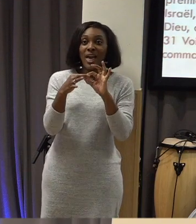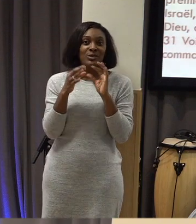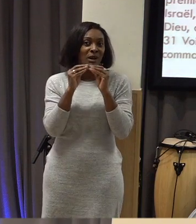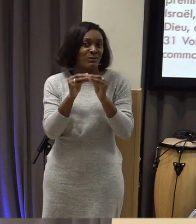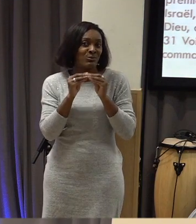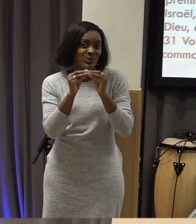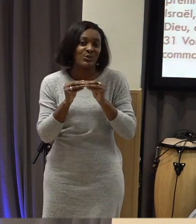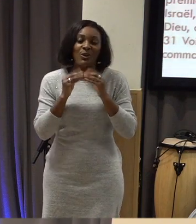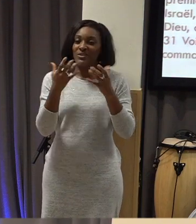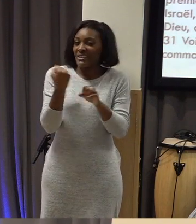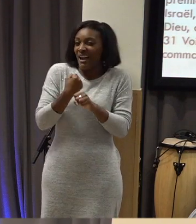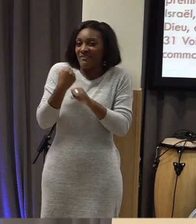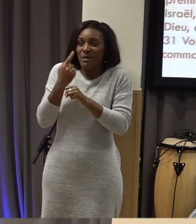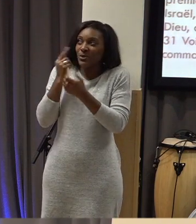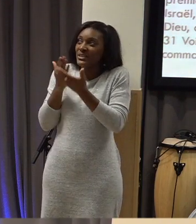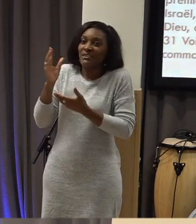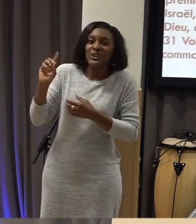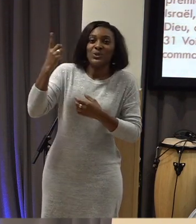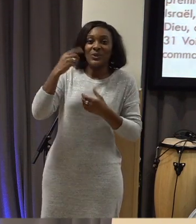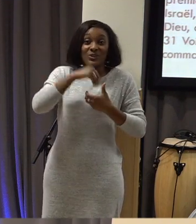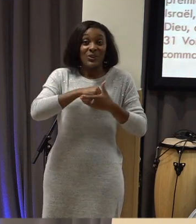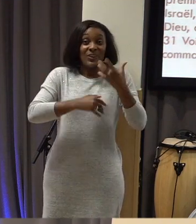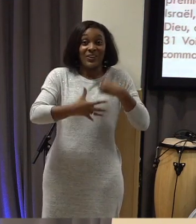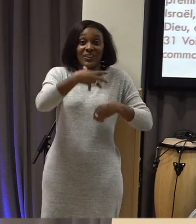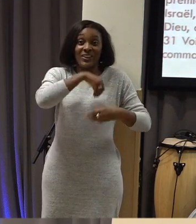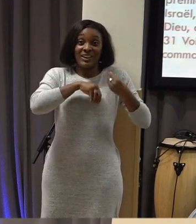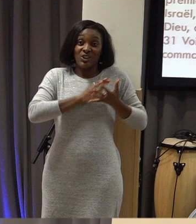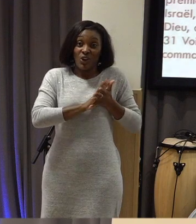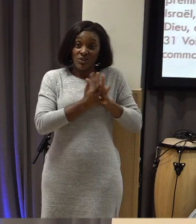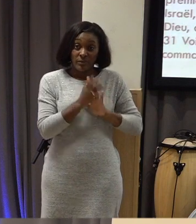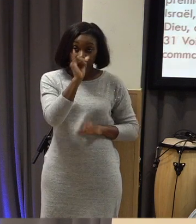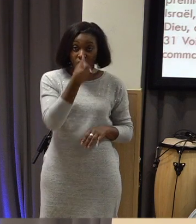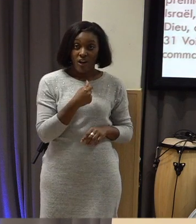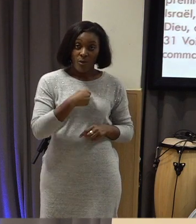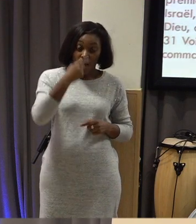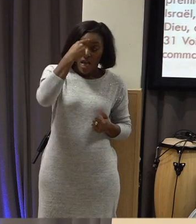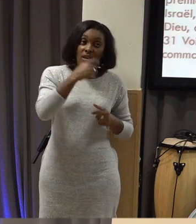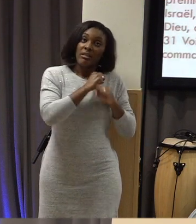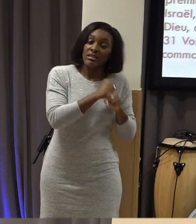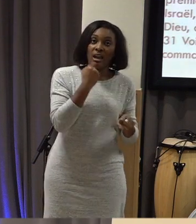un ministère. Et il transforme ça en idole.